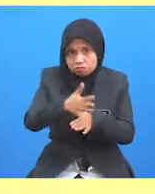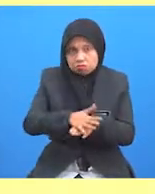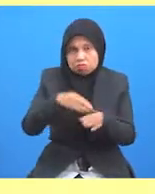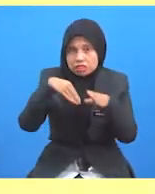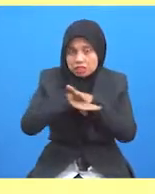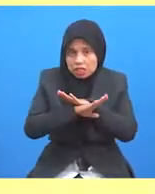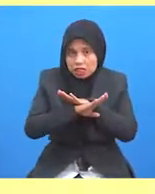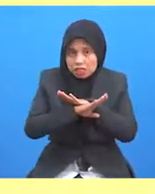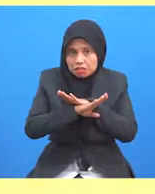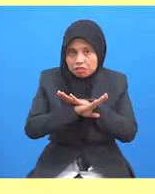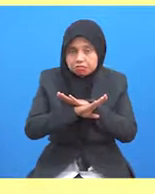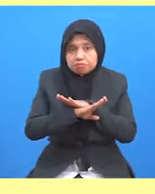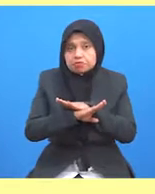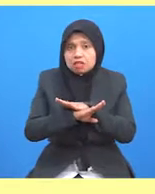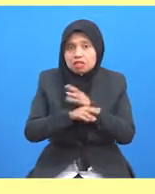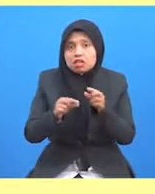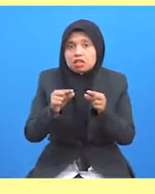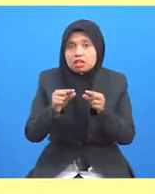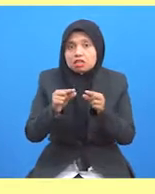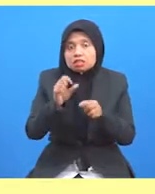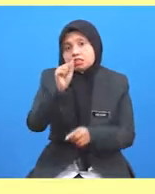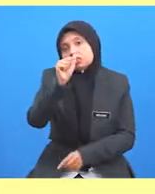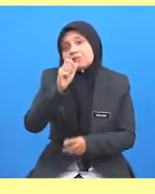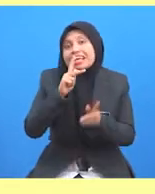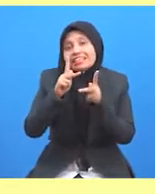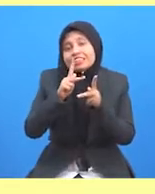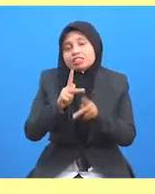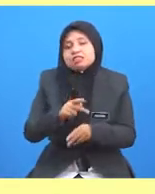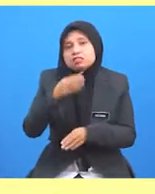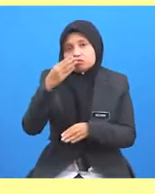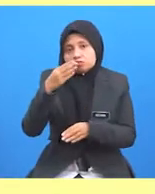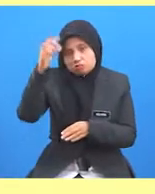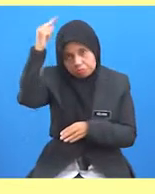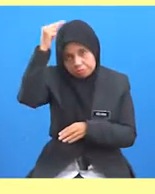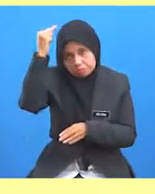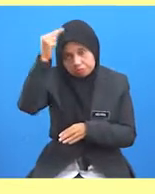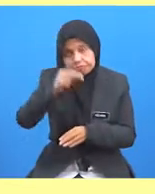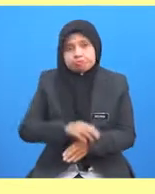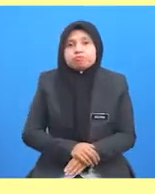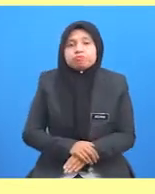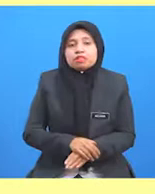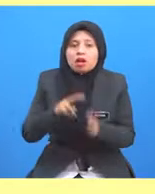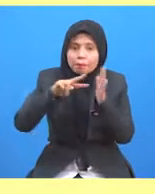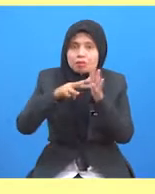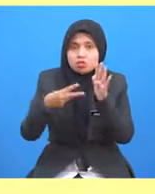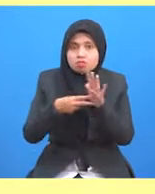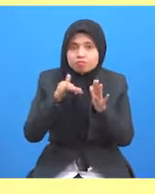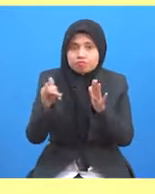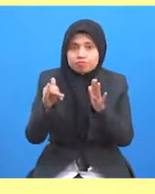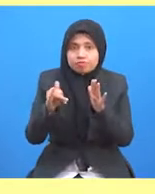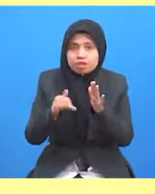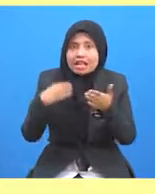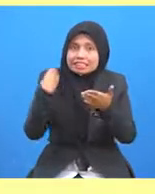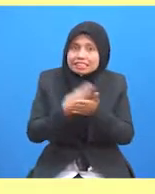anni walau ayah." Yang bermaksud, sampaikanlah daripadaku walaupun satu